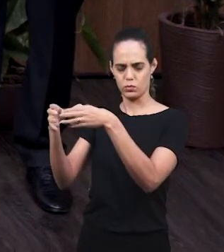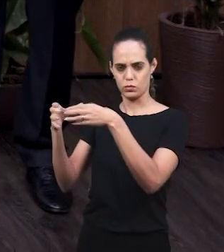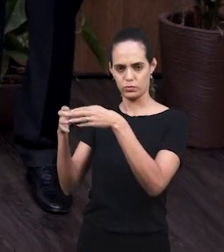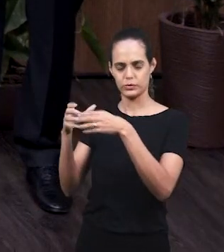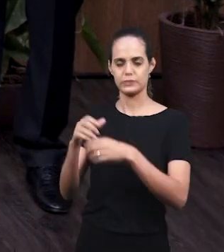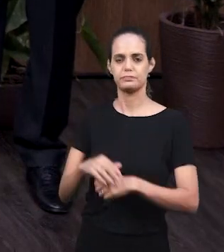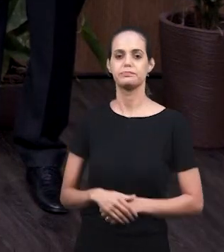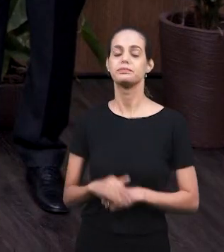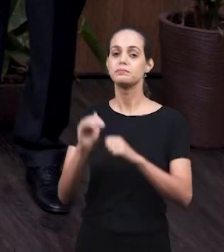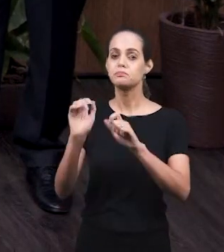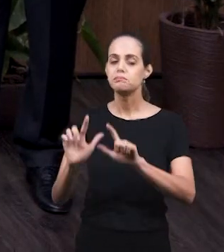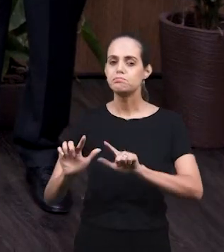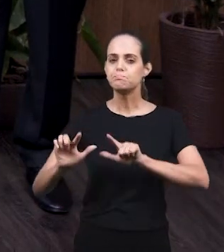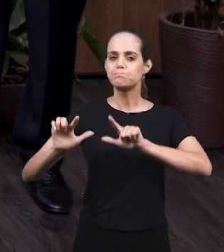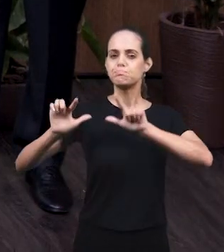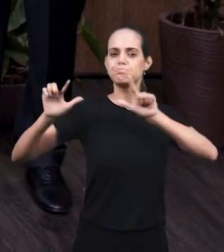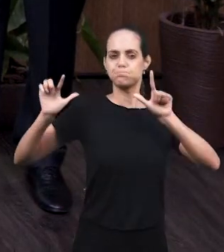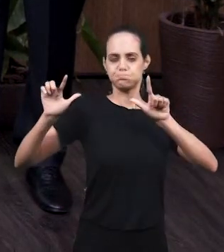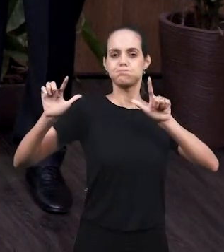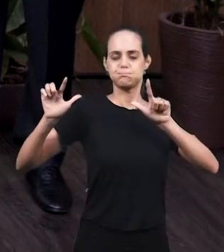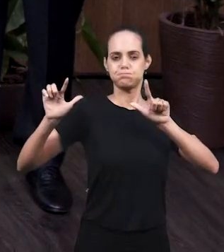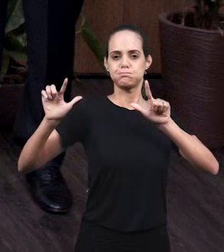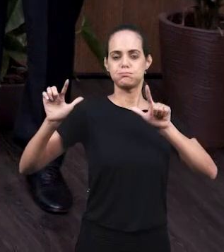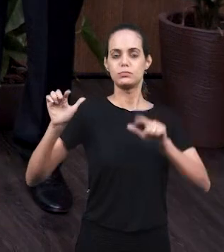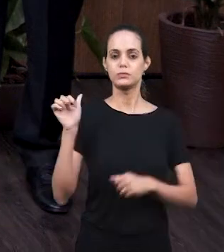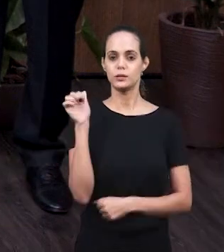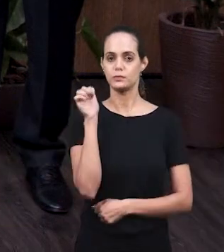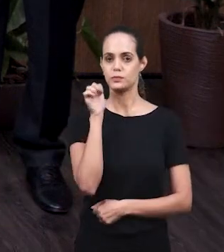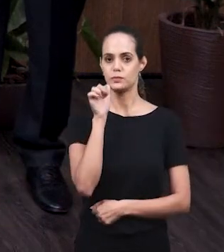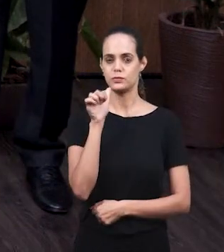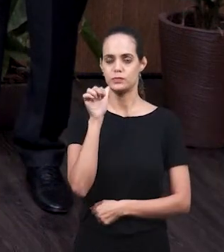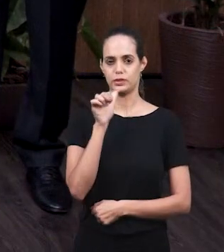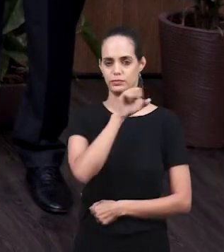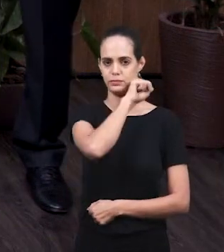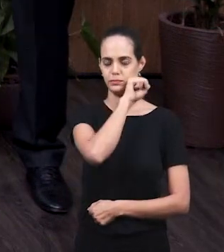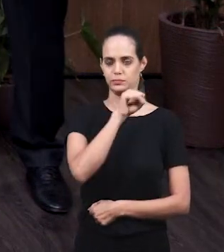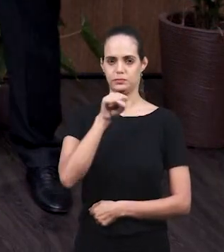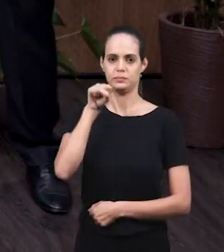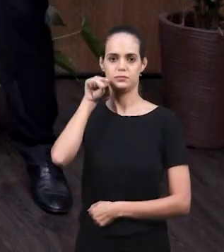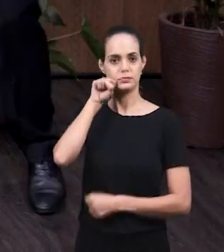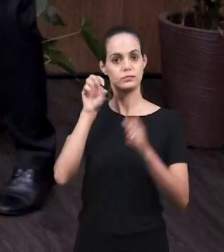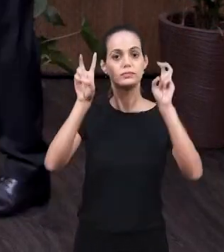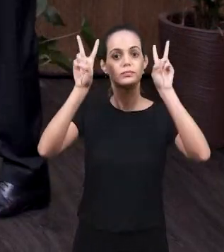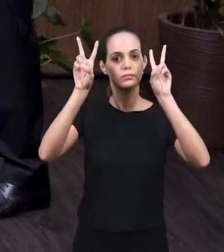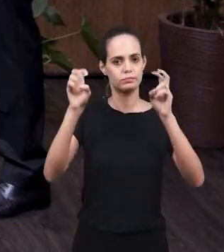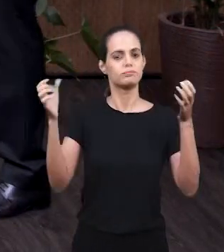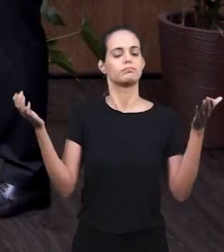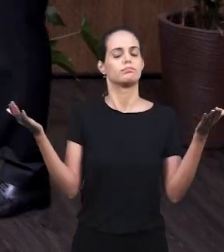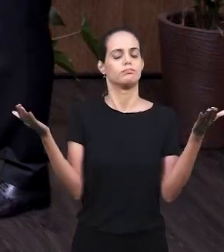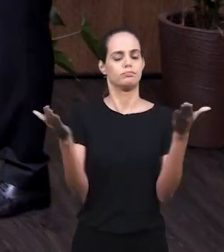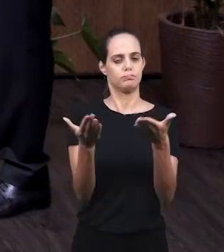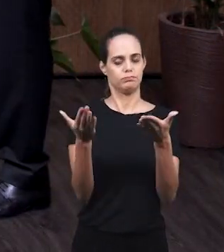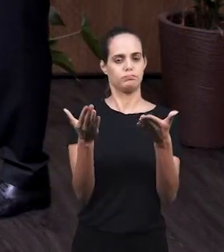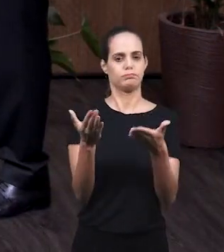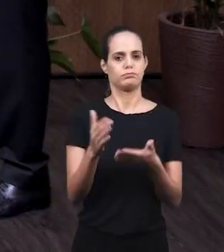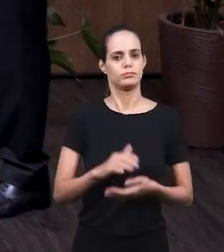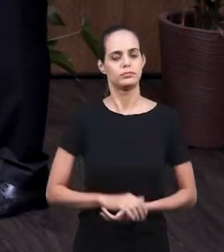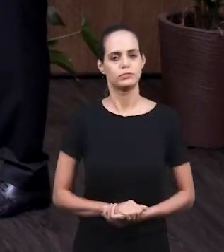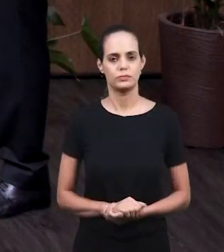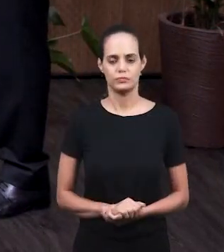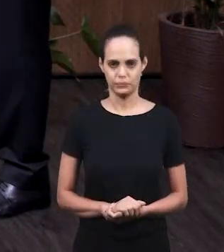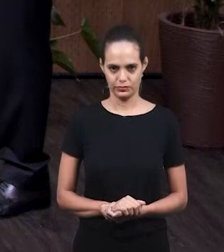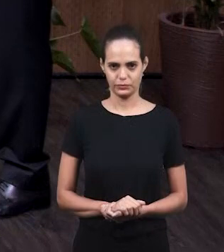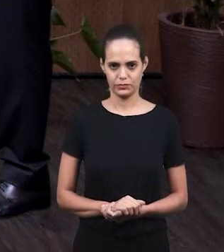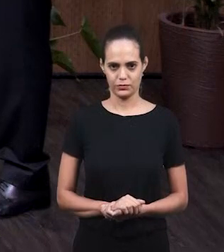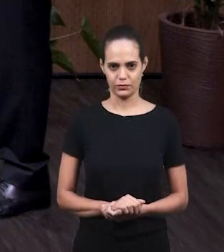la région du Seigneur Jésus avec la femme samaritaine, qui est notre sujet d'aujourd'hui. Nous avons quitté l'Amérique